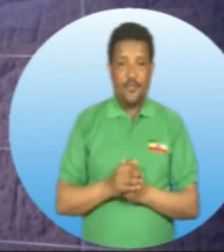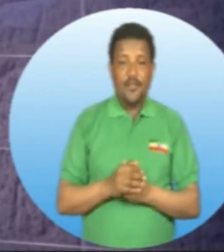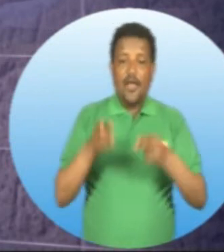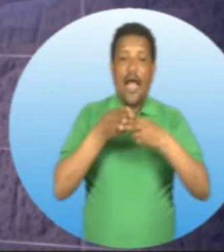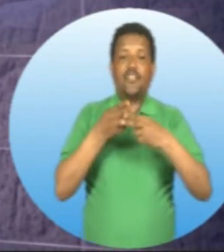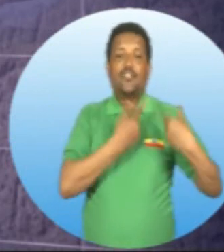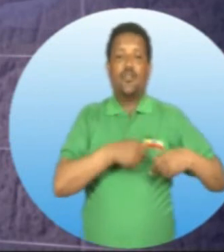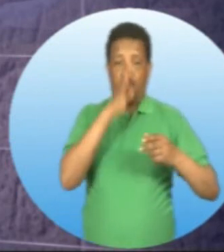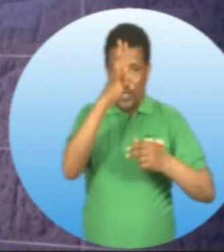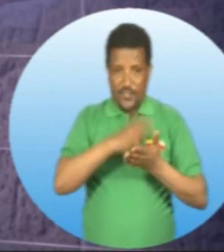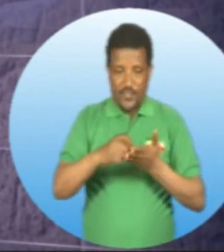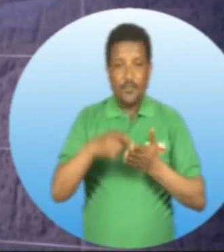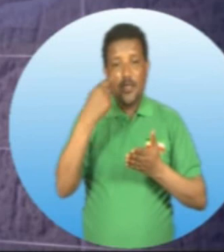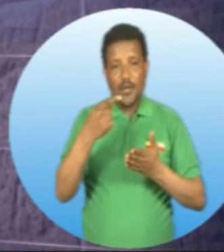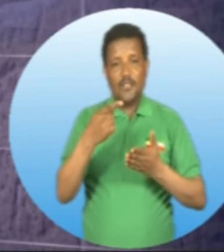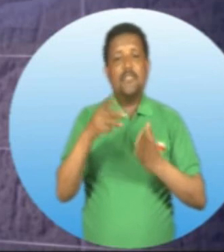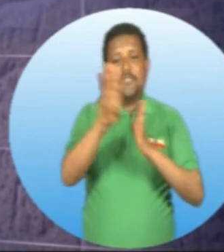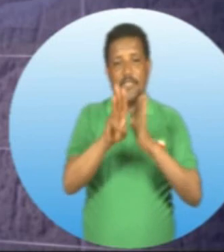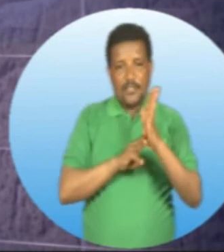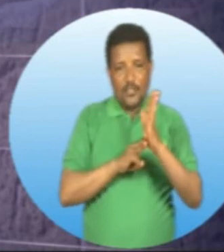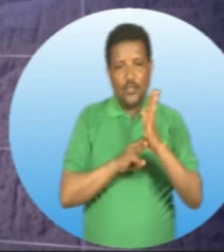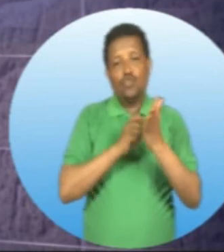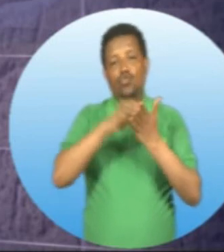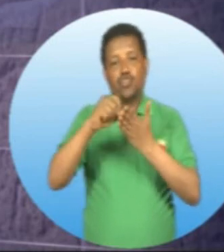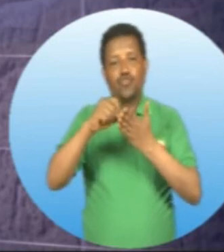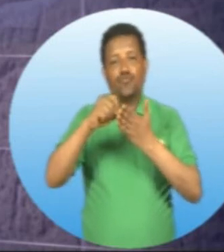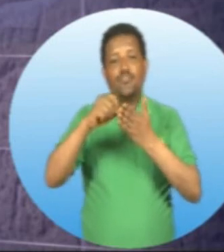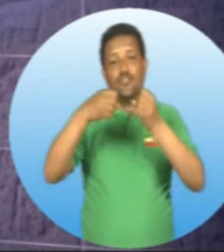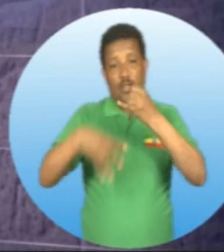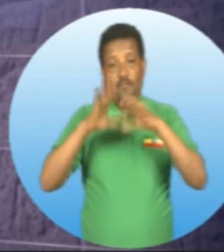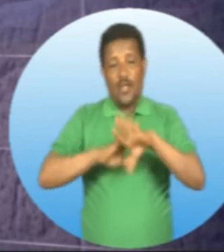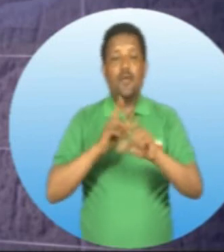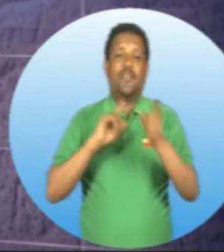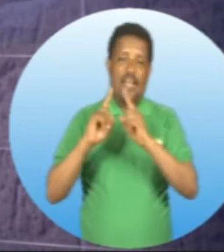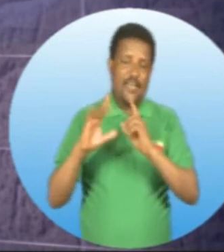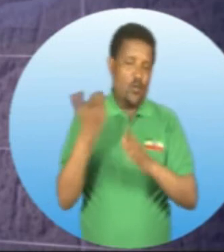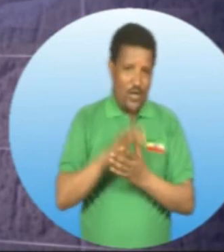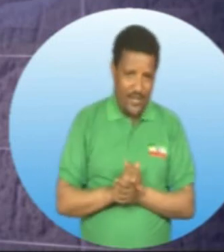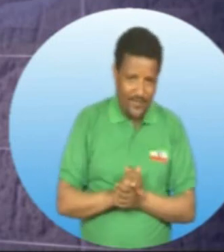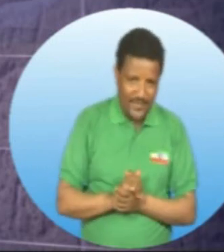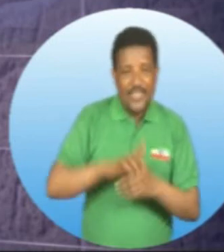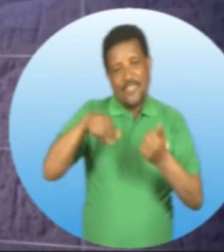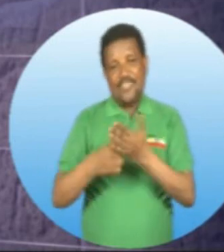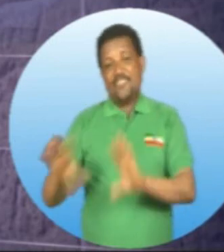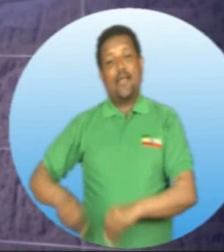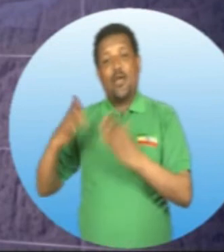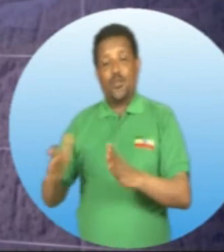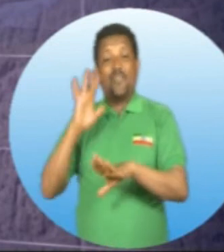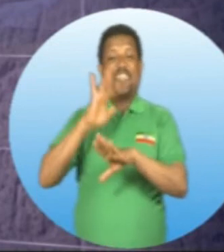ርዕስ አጭር ልቦለድ በተሰኘው የስነ ጽሑፍ ዘውግ ላይ የምንነጋገር ይሆናል። ስለዚህ